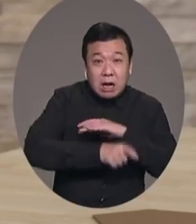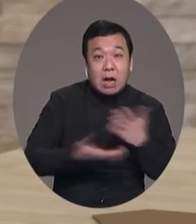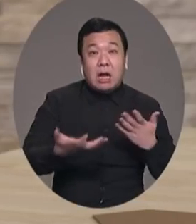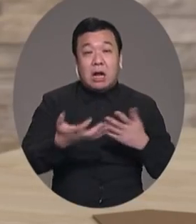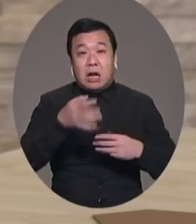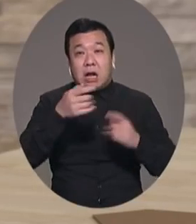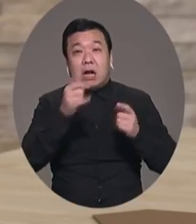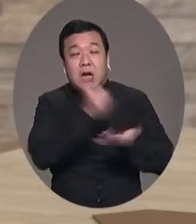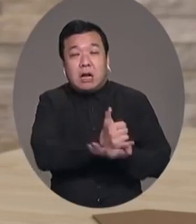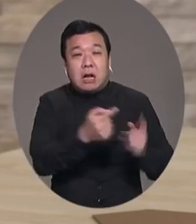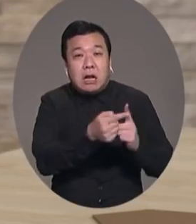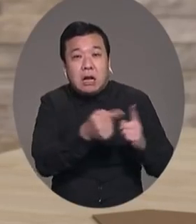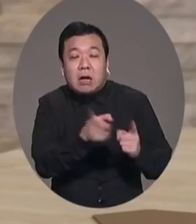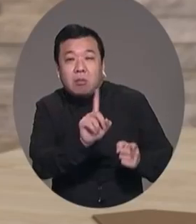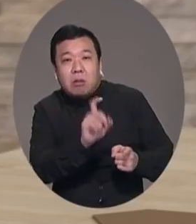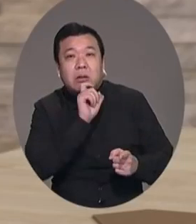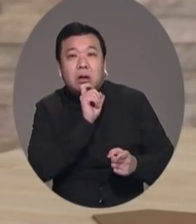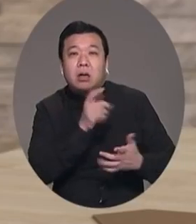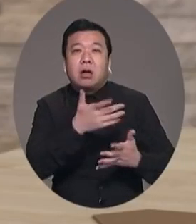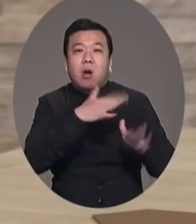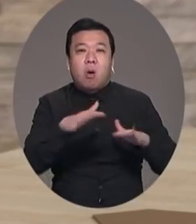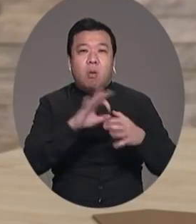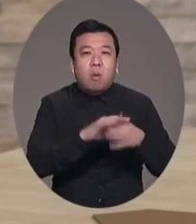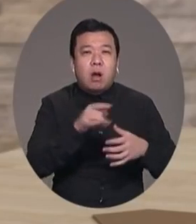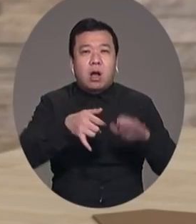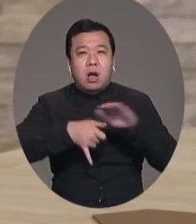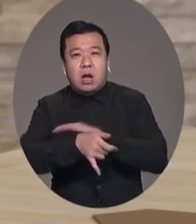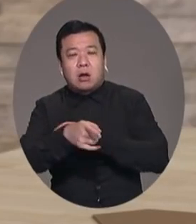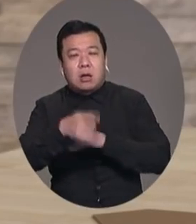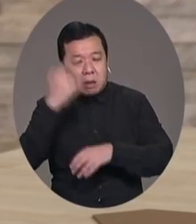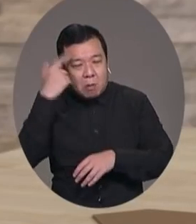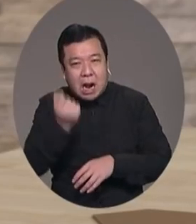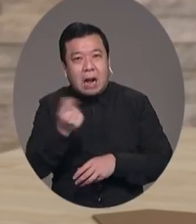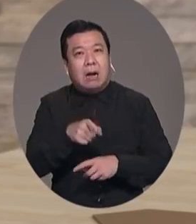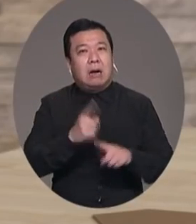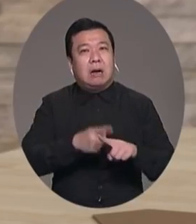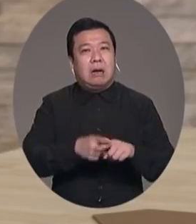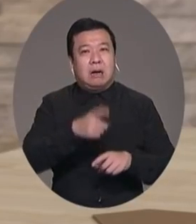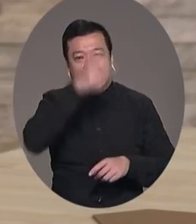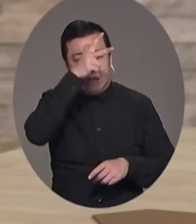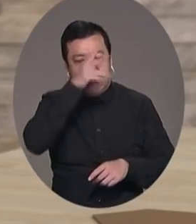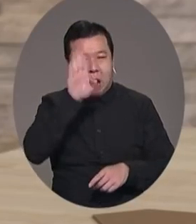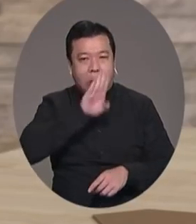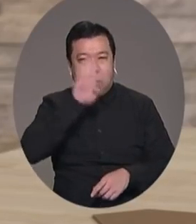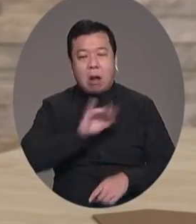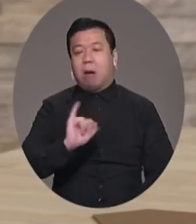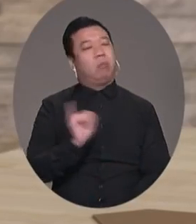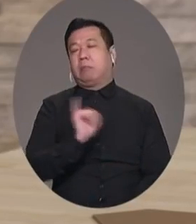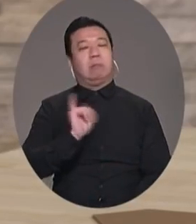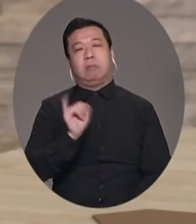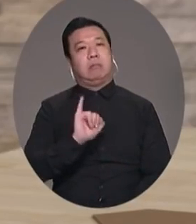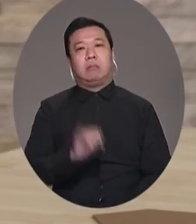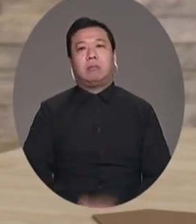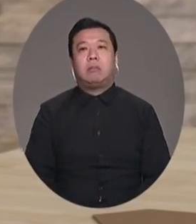突，在座又有甚麼人呢？他又說海關和入境處都屬於敏感部門，政府不能夠含